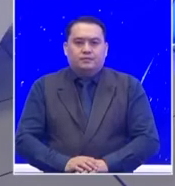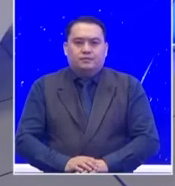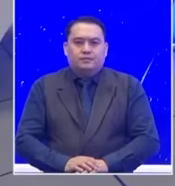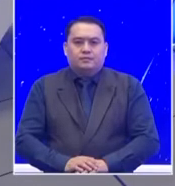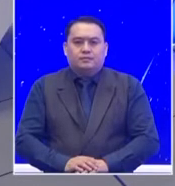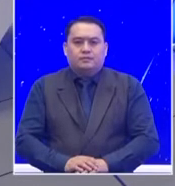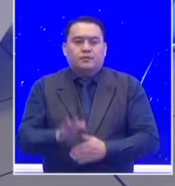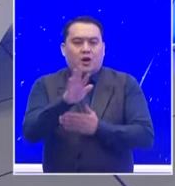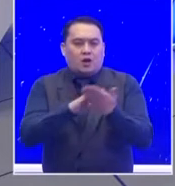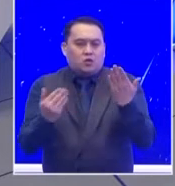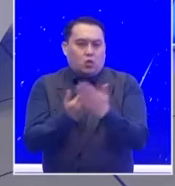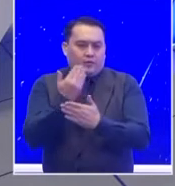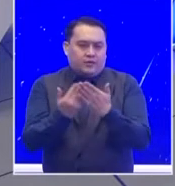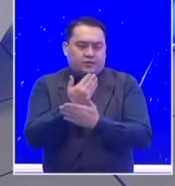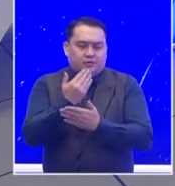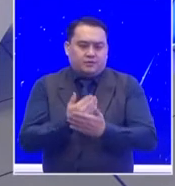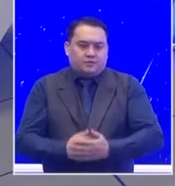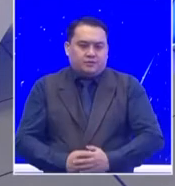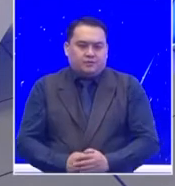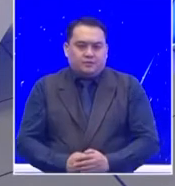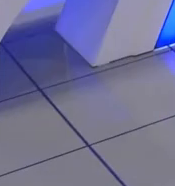Мы продолжаем наш выпуск. Смотрите далее.